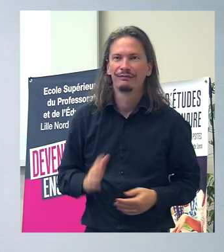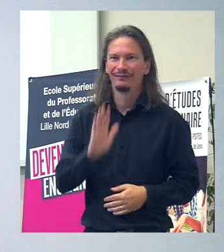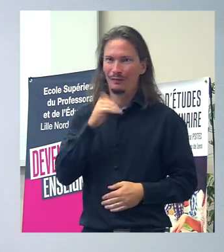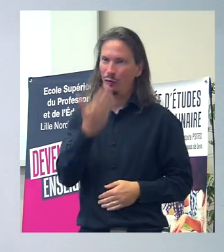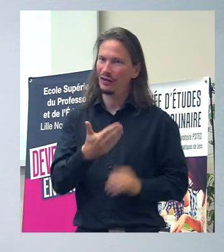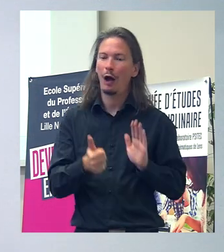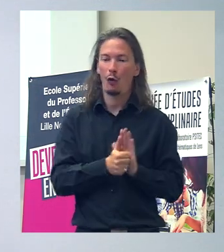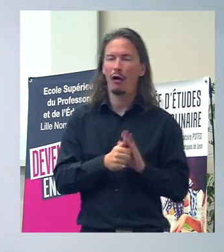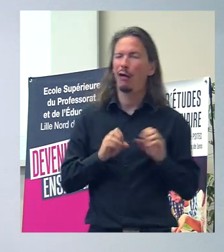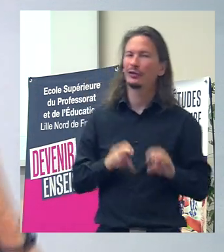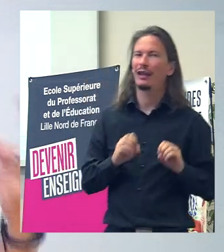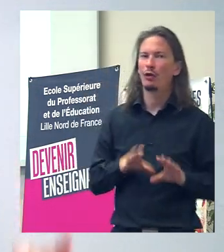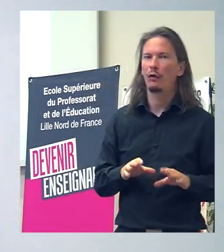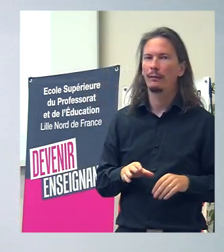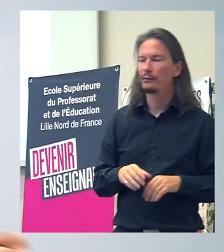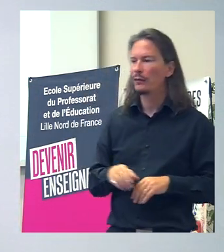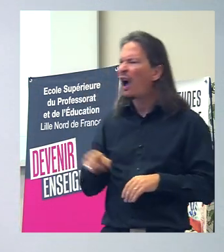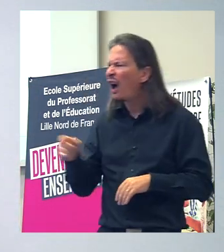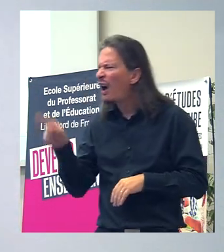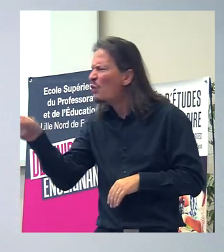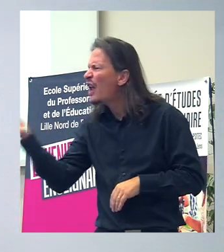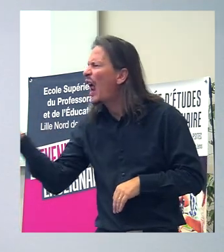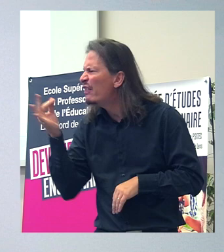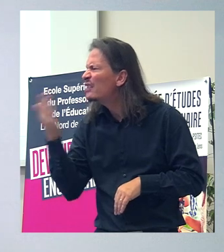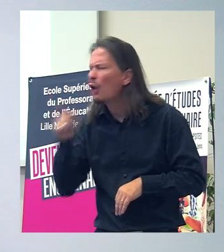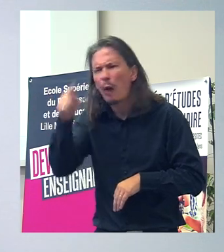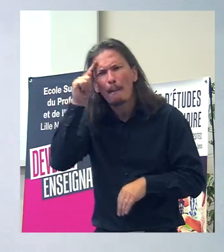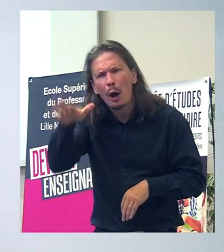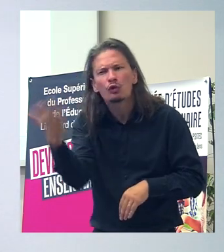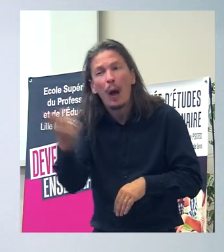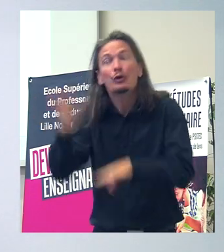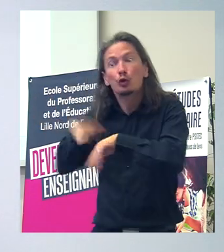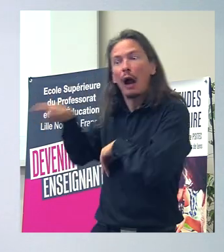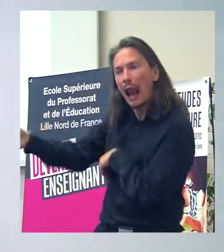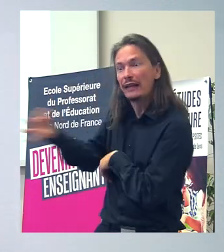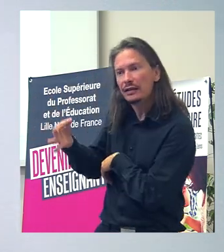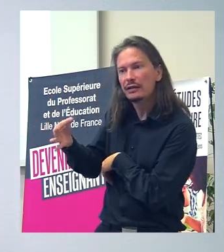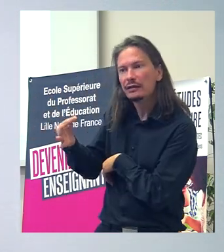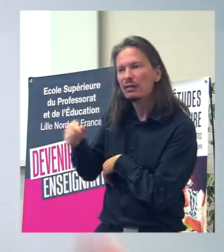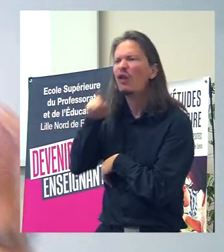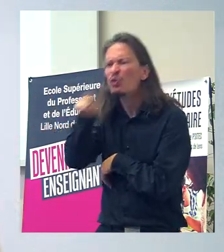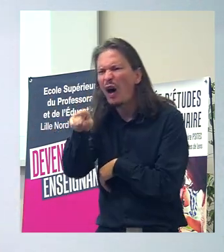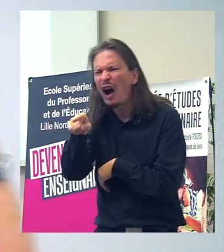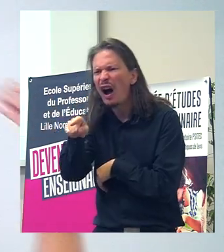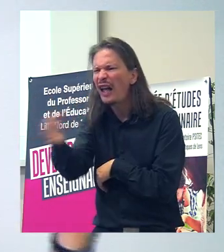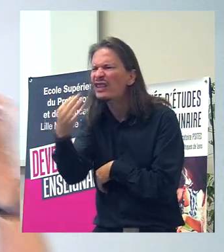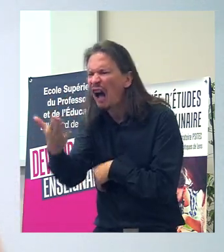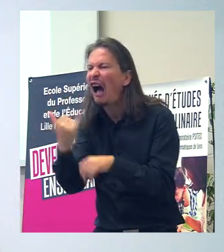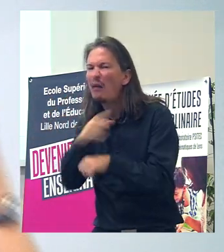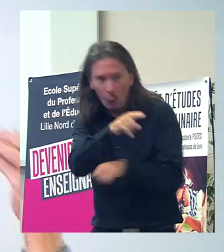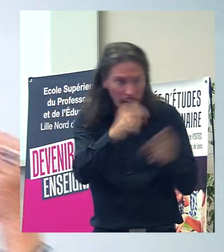l'enseignant de dire « Ah ben, qu'est-ce que tu penses de ce que Annabelle a dit ? Et là, es-tu d'accord avec Daniel ?» Bref, on